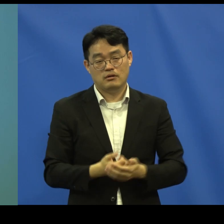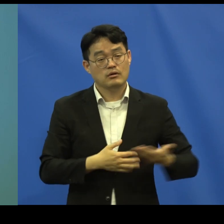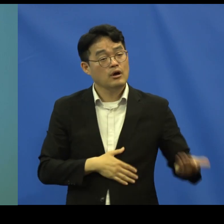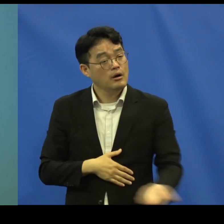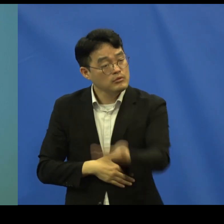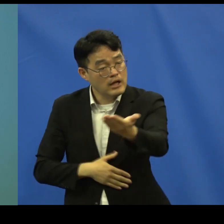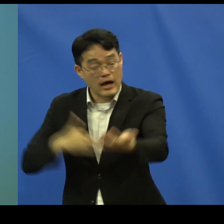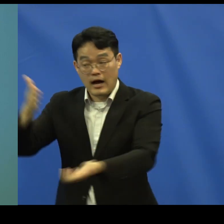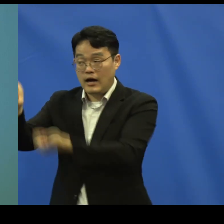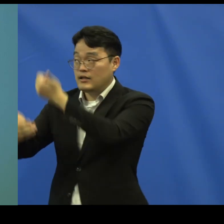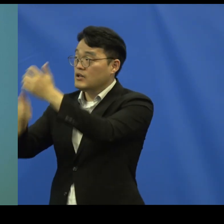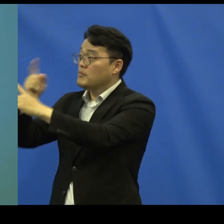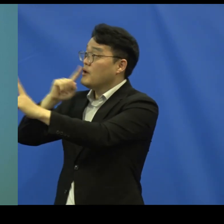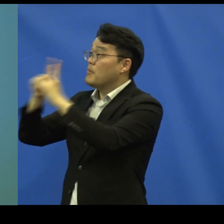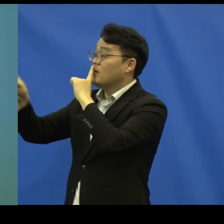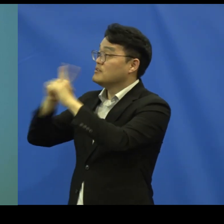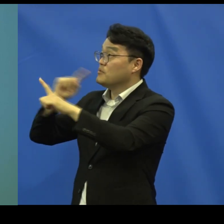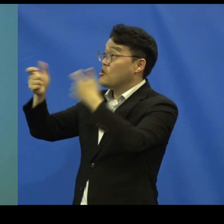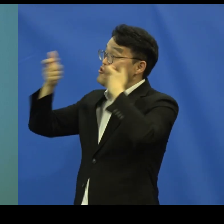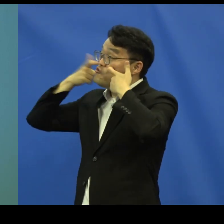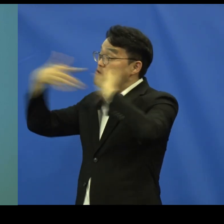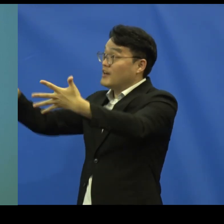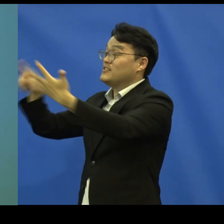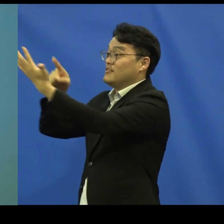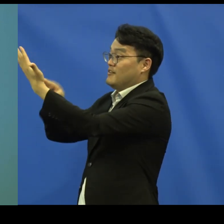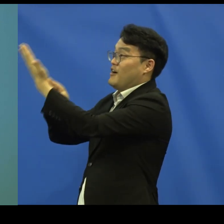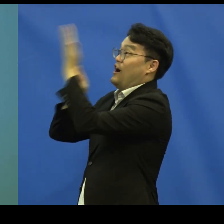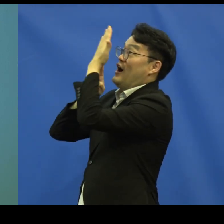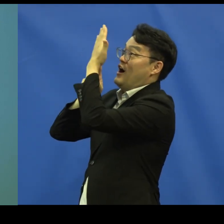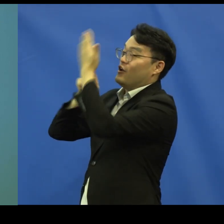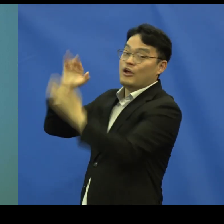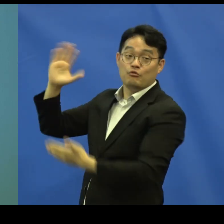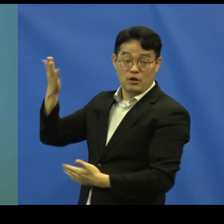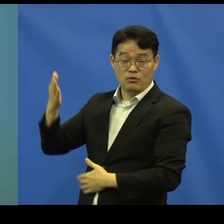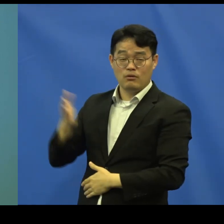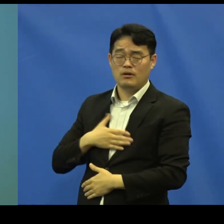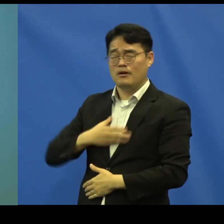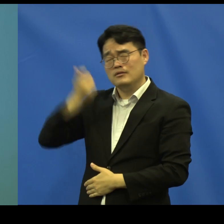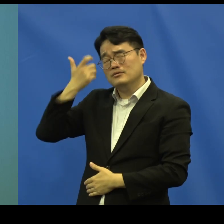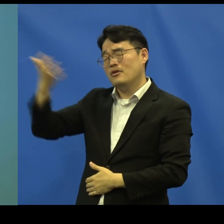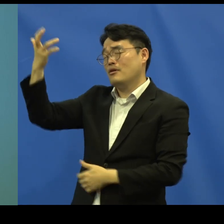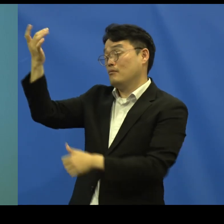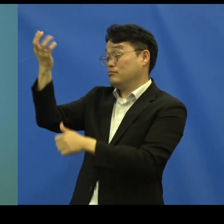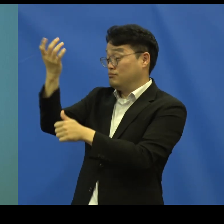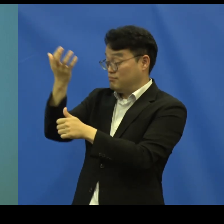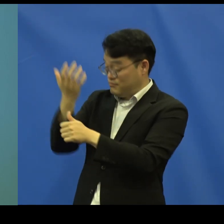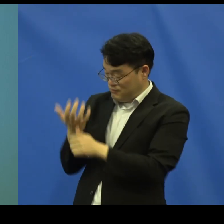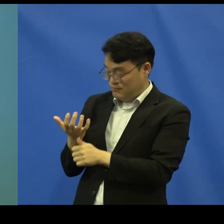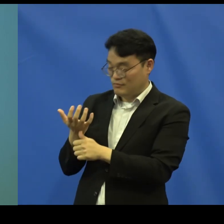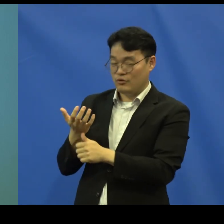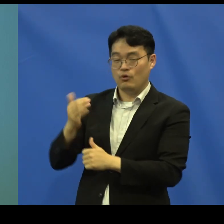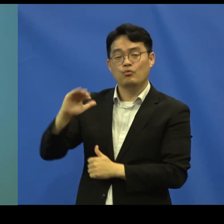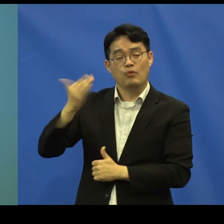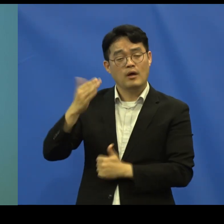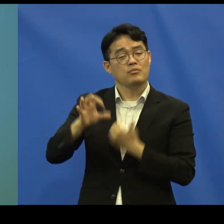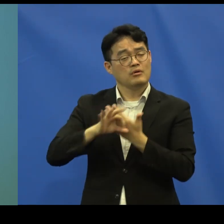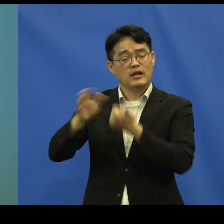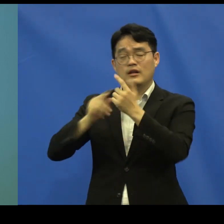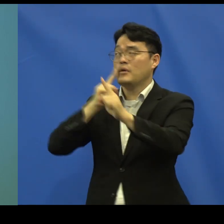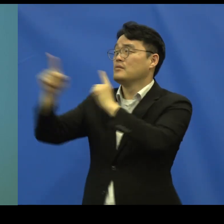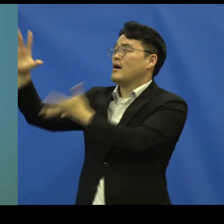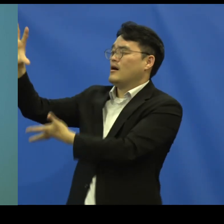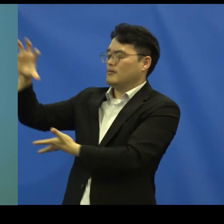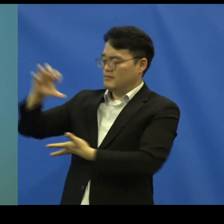성령의 감동이 있다는 말은 하나님이 지금 이곳에 임하신다는 것을 모두가 느낄 수 있게 되는 거죠. 자,